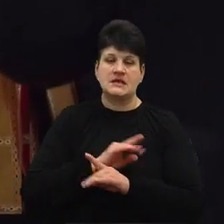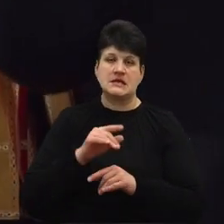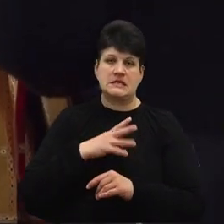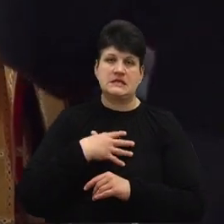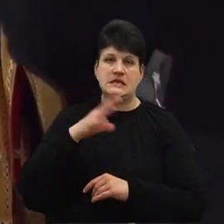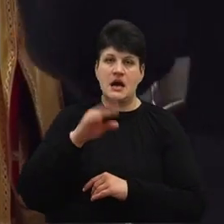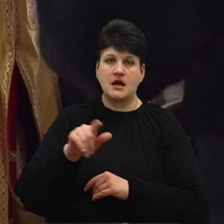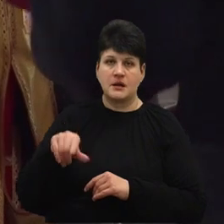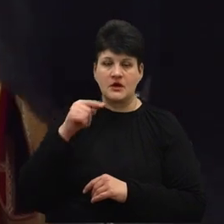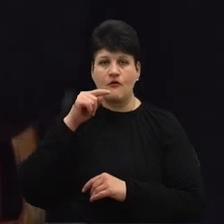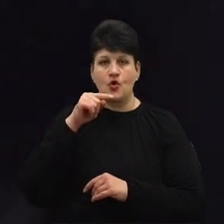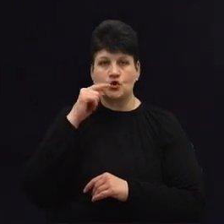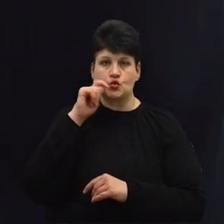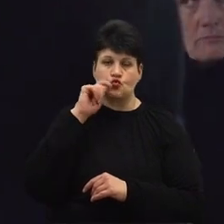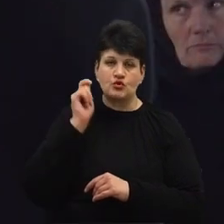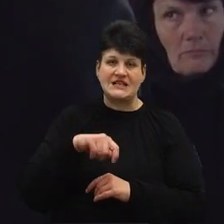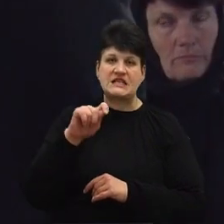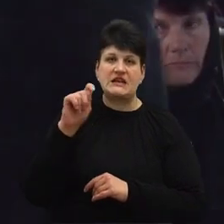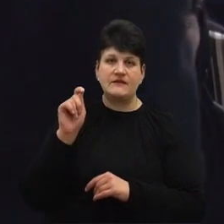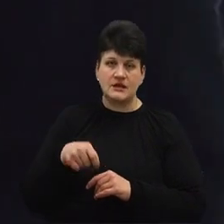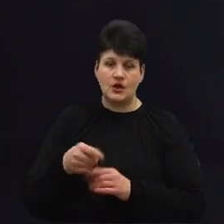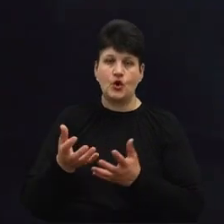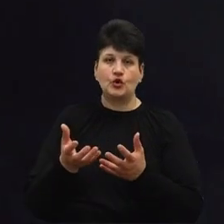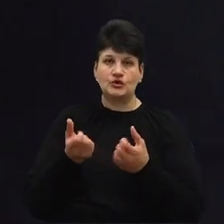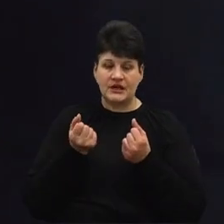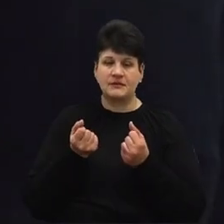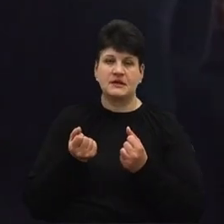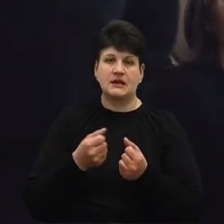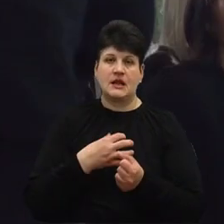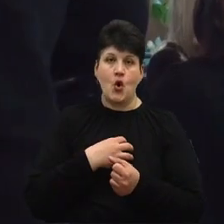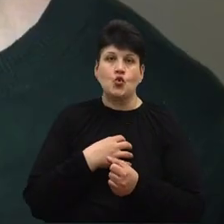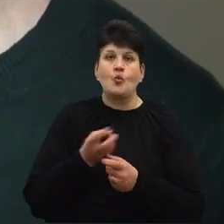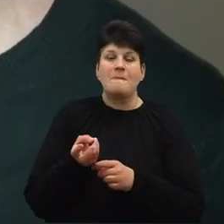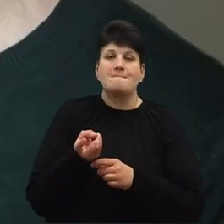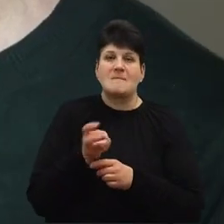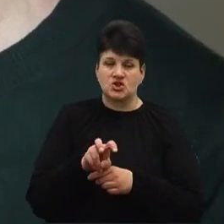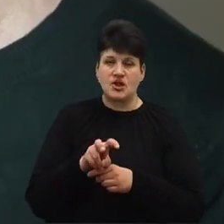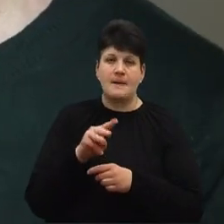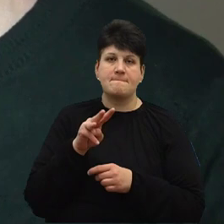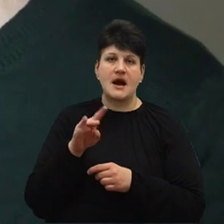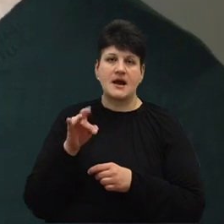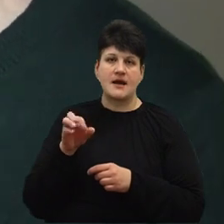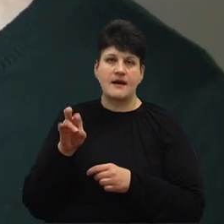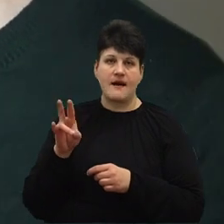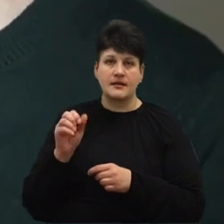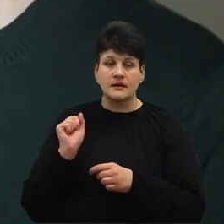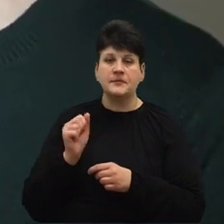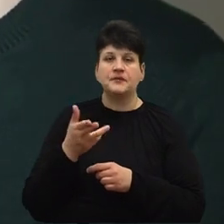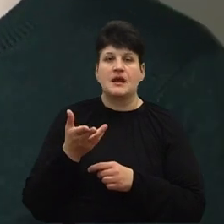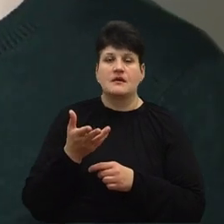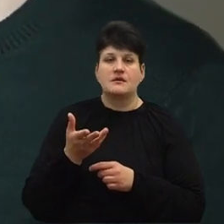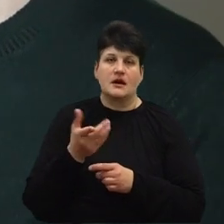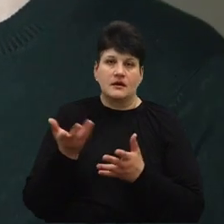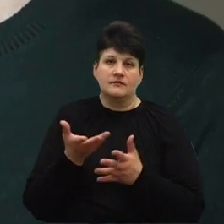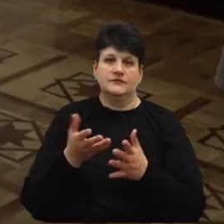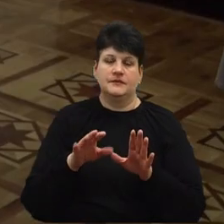Отримати відзнаку чоловіка прийшла Мар'яна Дудар з 4-місячним сином. Жінка розповідає, її чоловік загинув на Донеччині в липні